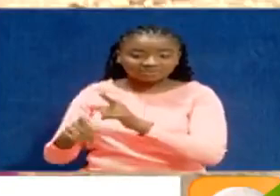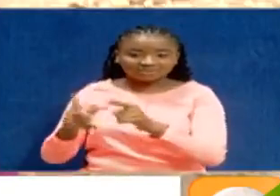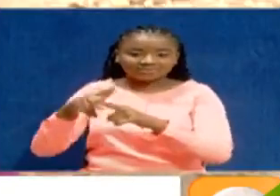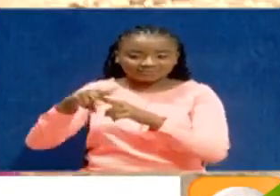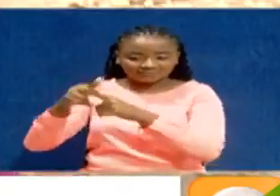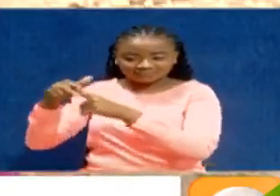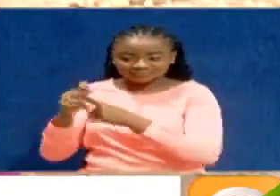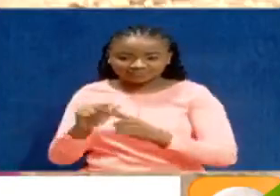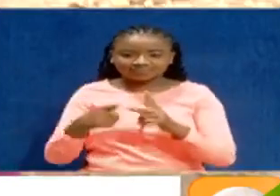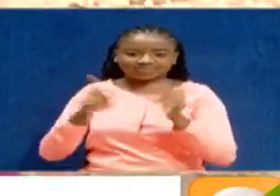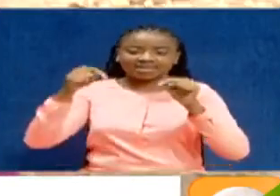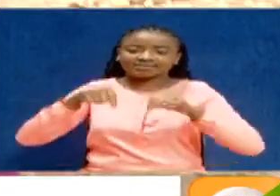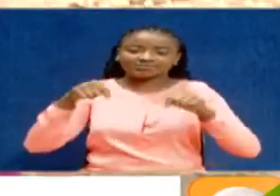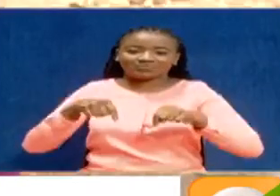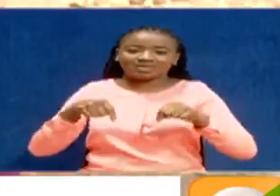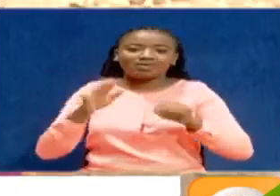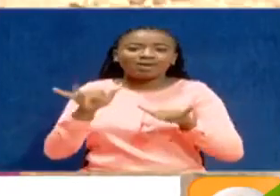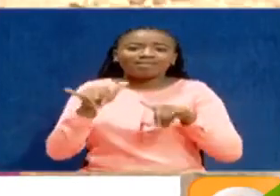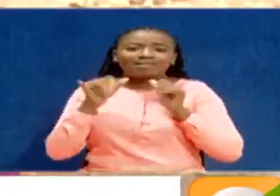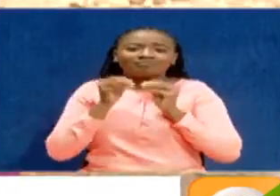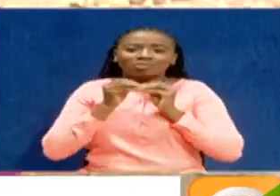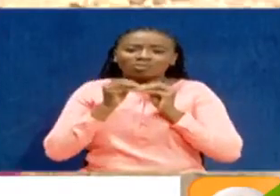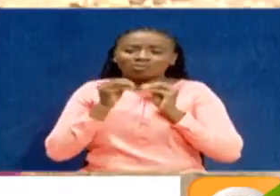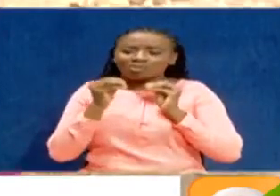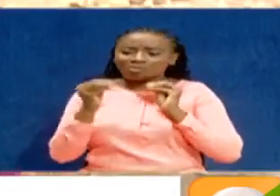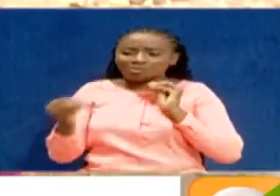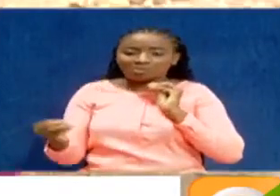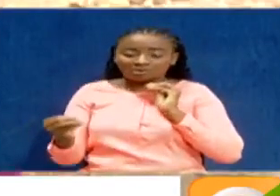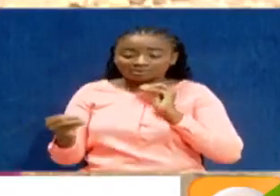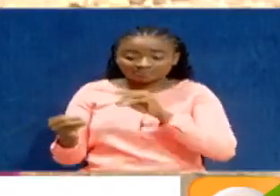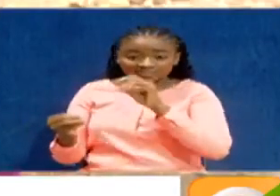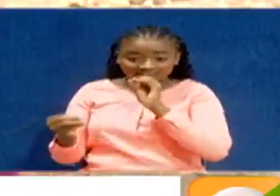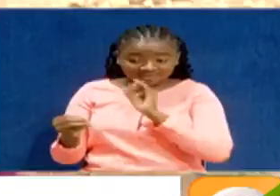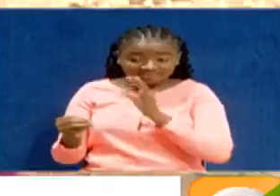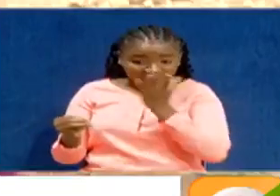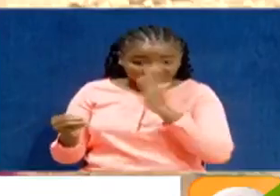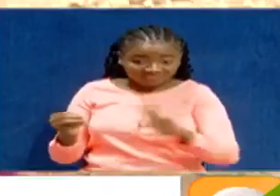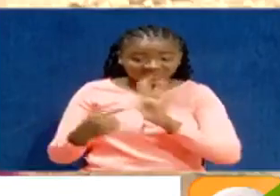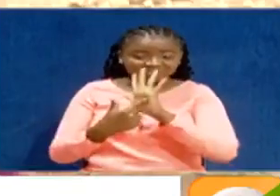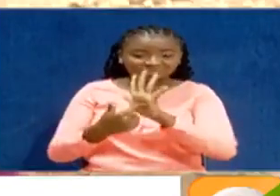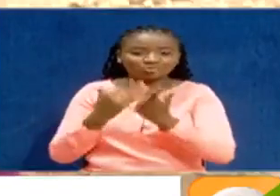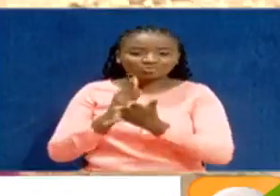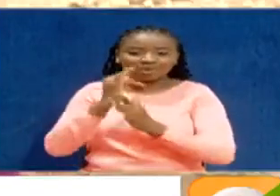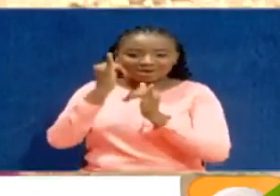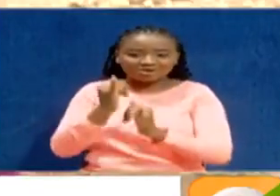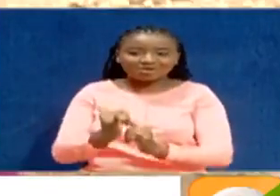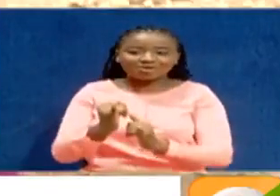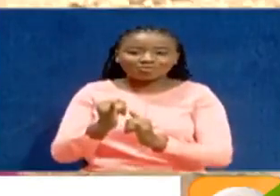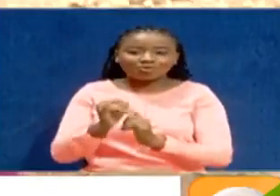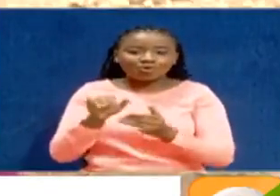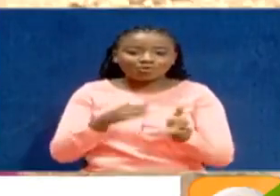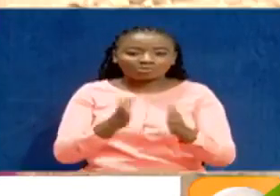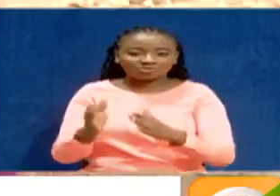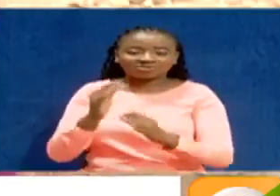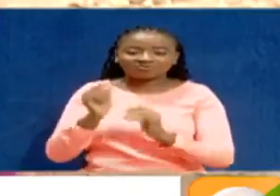hii leo baada ya ngoja za miaka. Kukamilika kwa uwanja huu kukiashiria mwanzo mpya kwa wanaspoti.